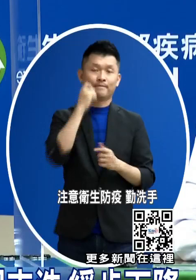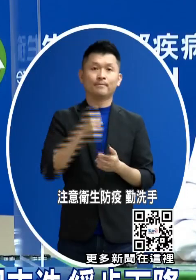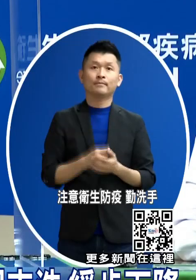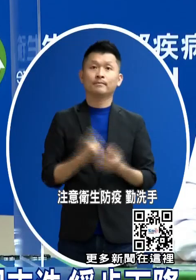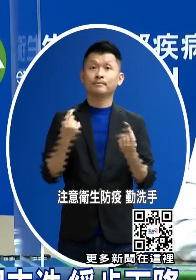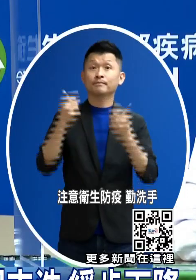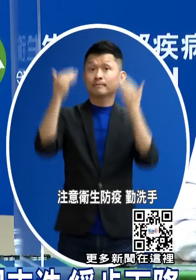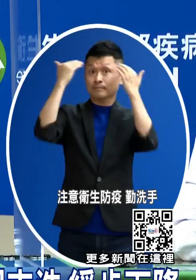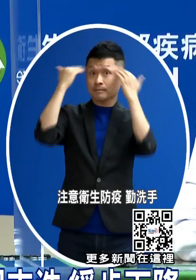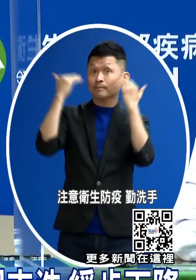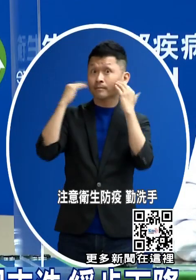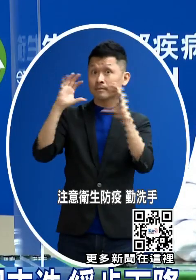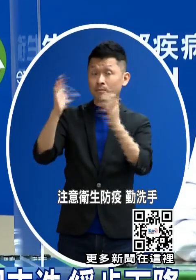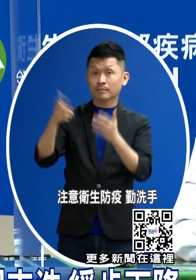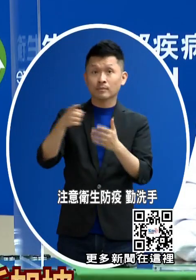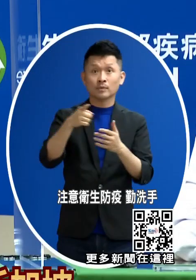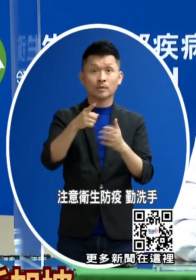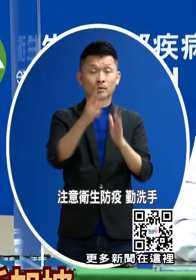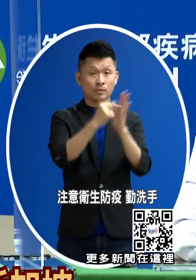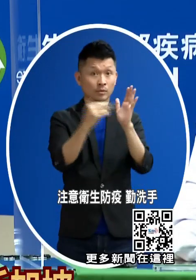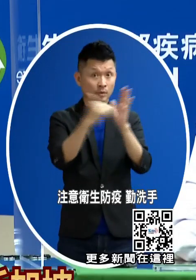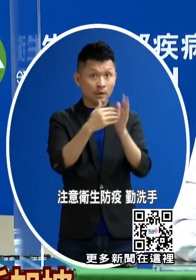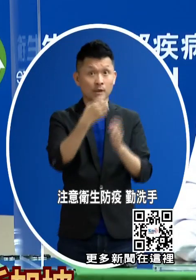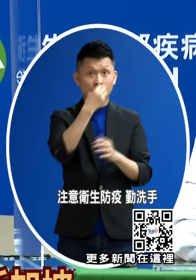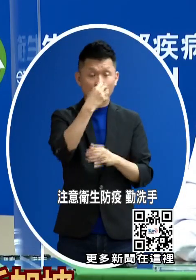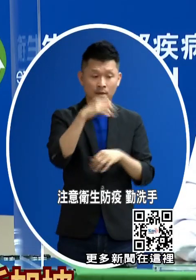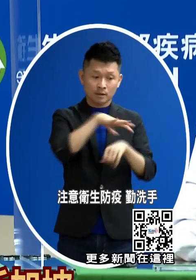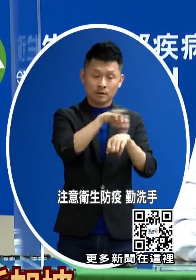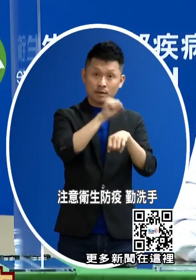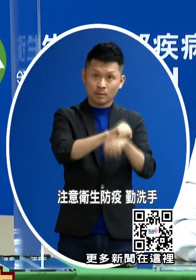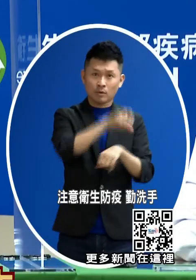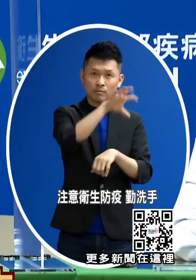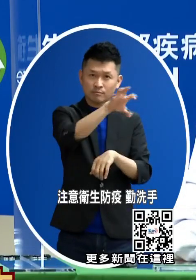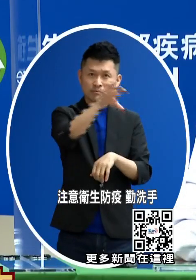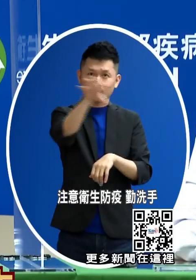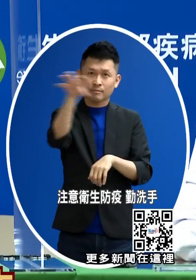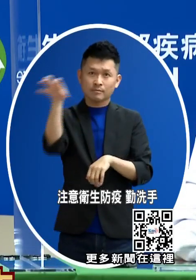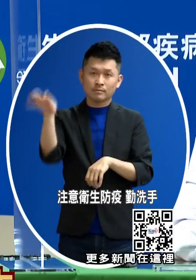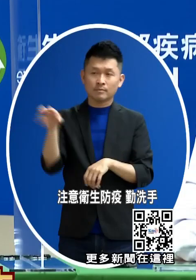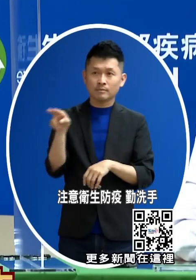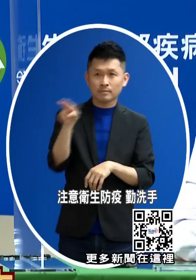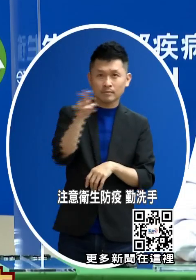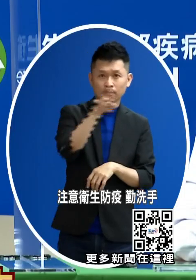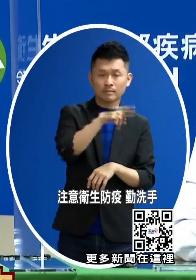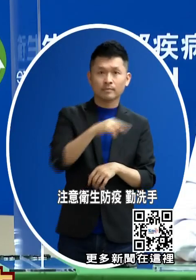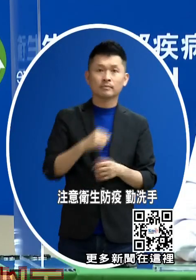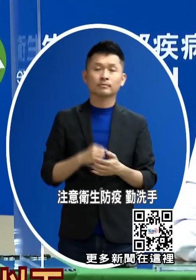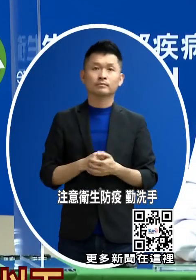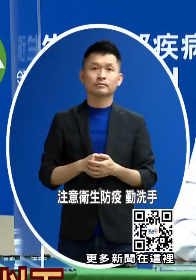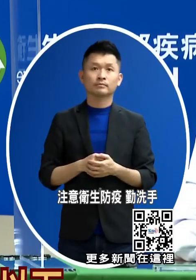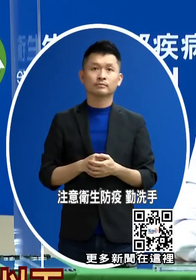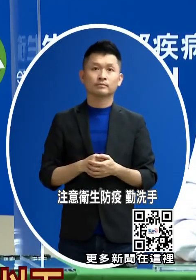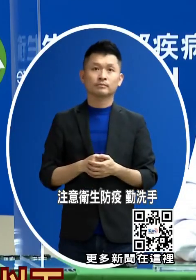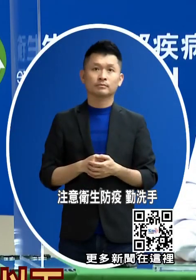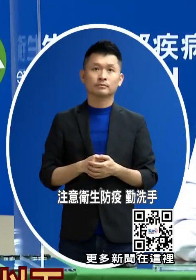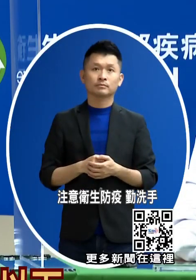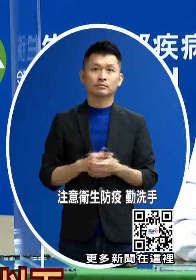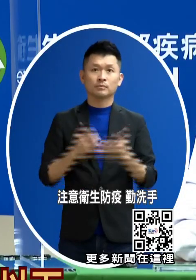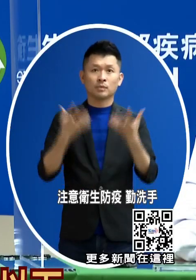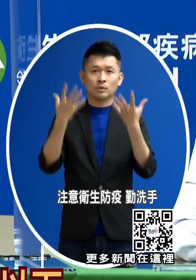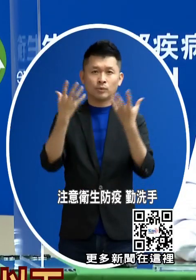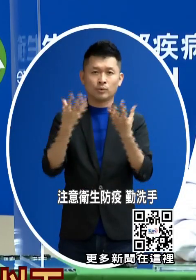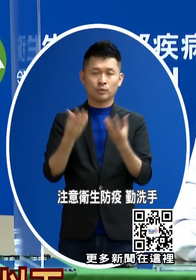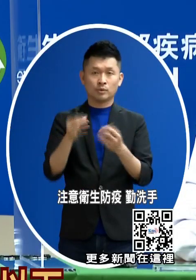以下吗？ 韩国、纽西兰、香港、新加坡等等的这些案例来看，日本都没有降